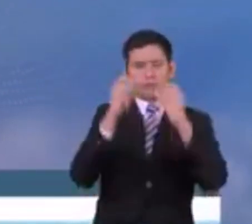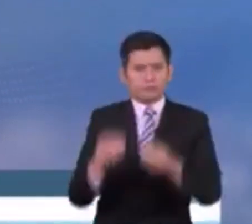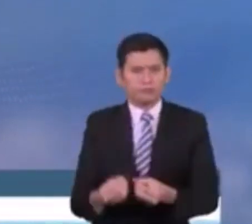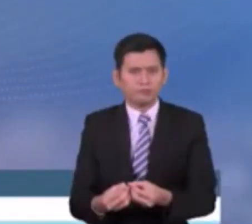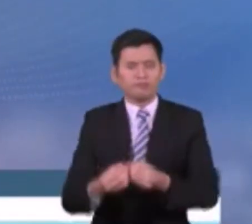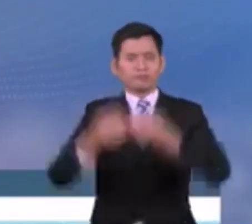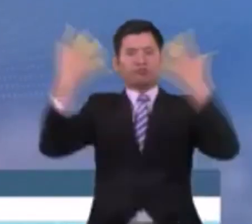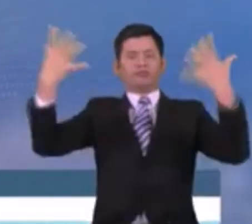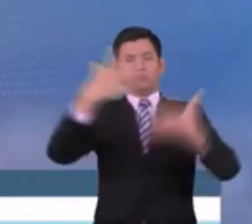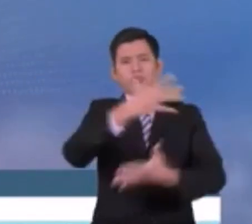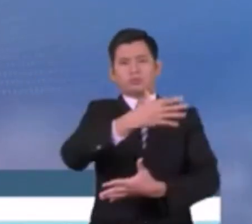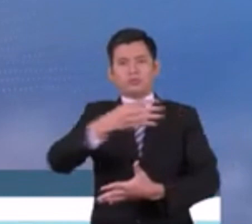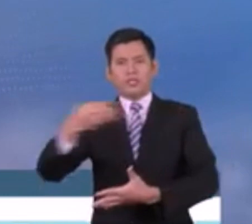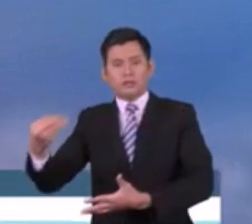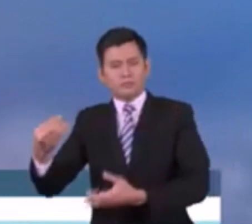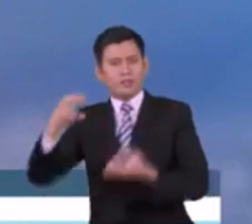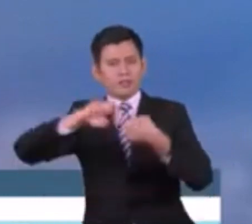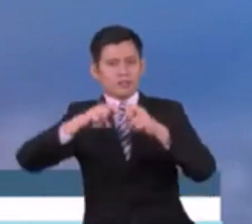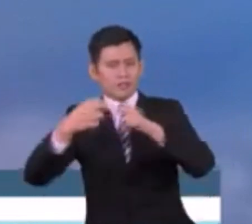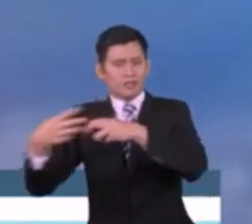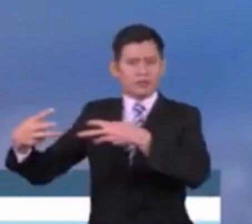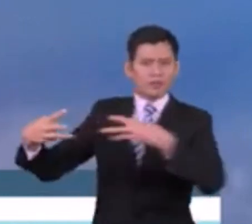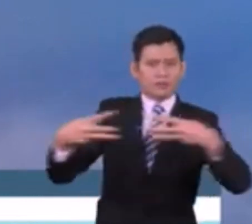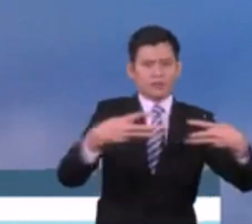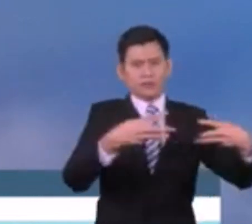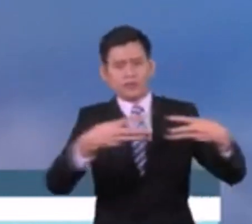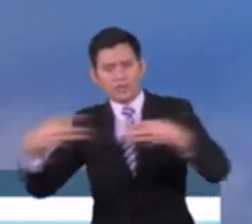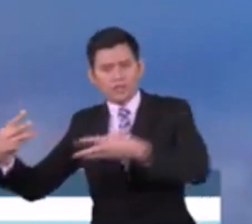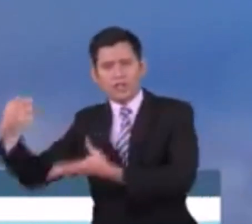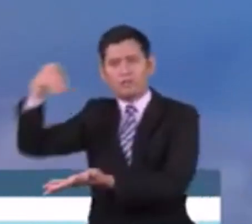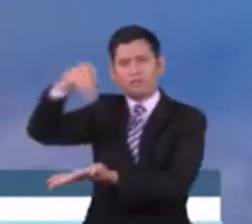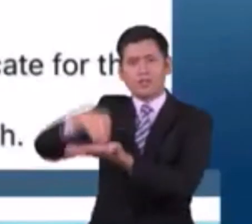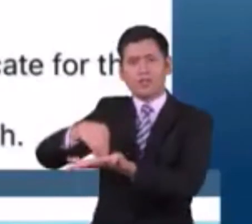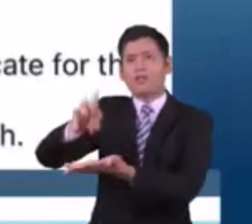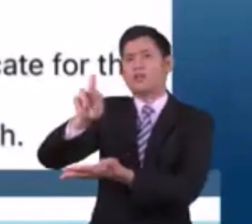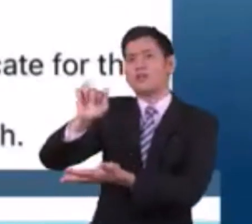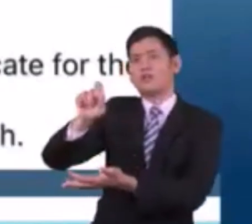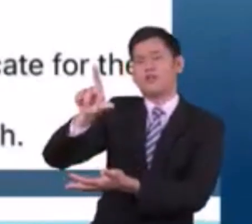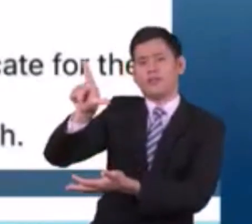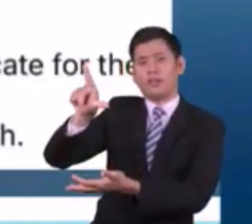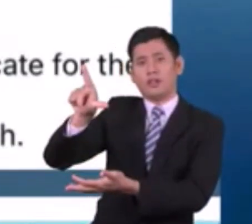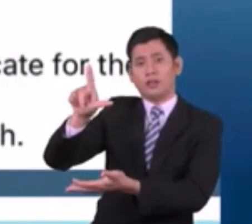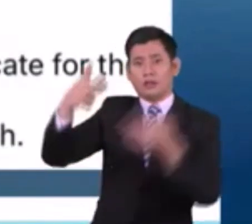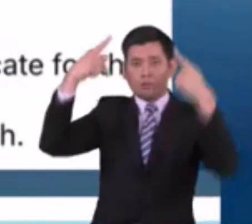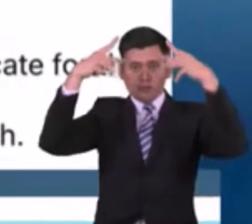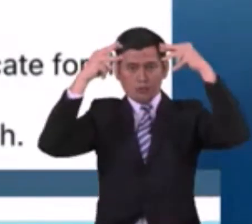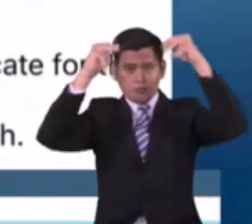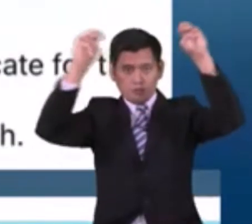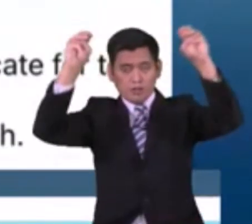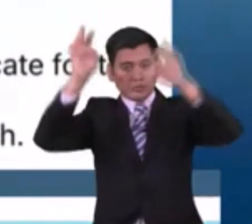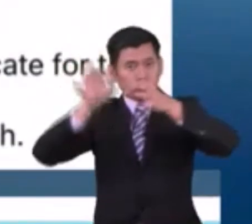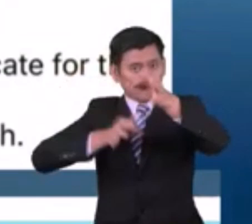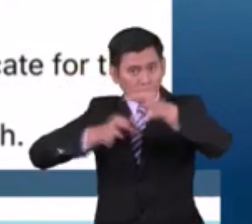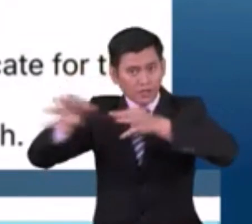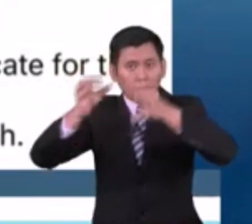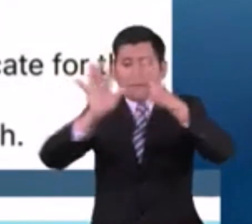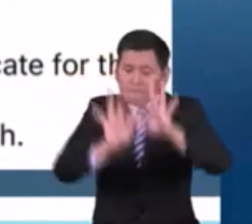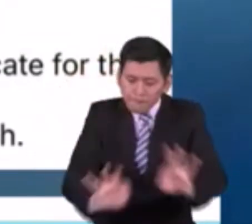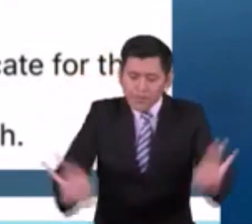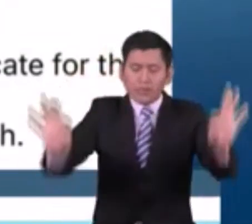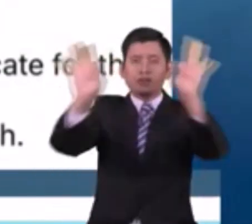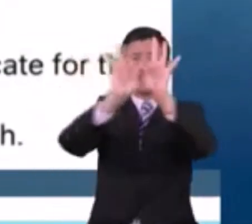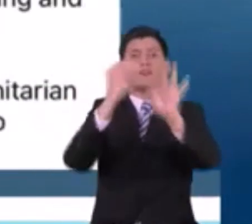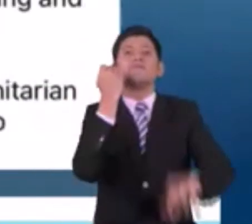penubuhan koridor kemanusiaan di Rafa Perdana Menteri menerusi hantaran di Facebooknya berkata penting bagi